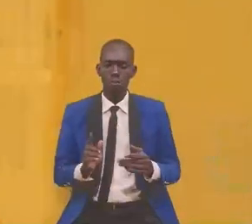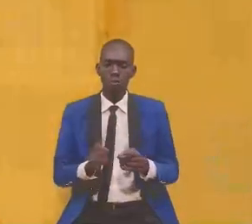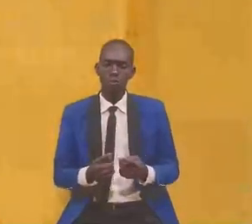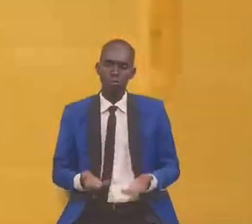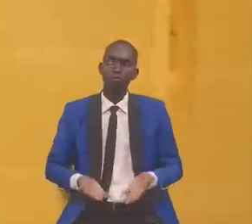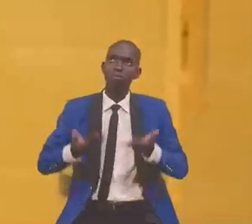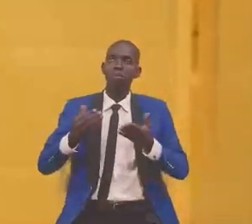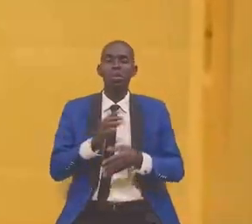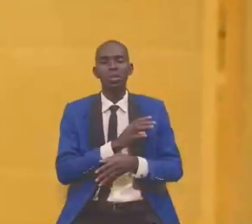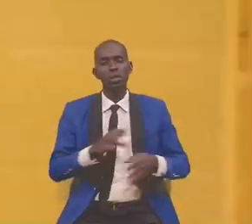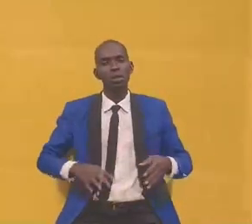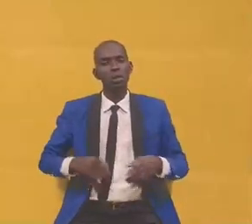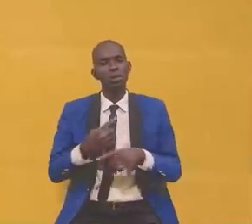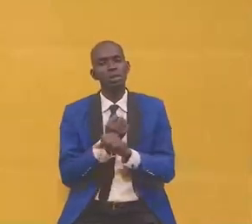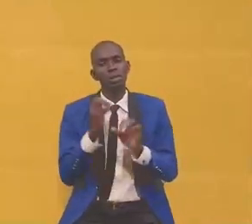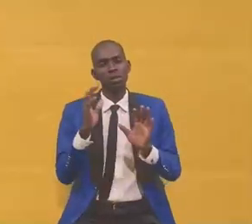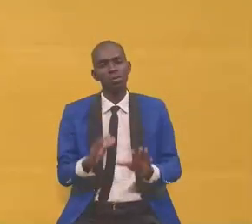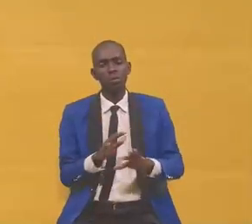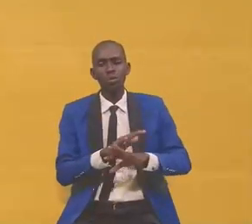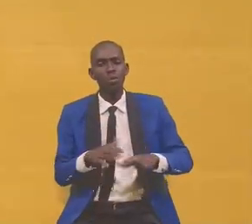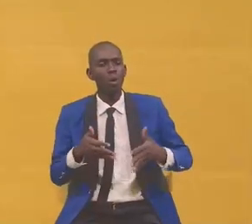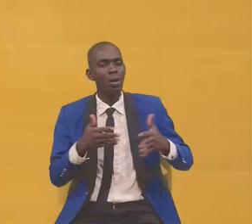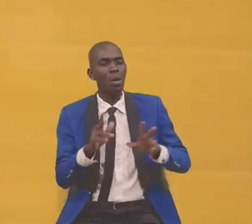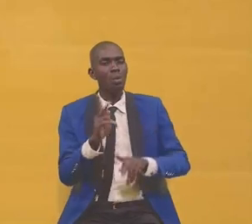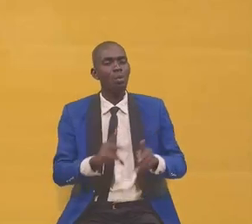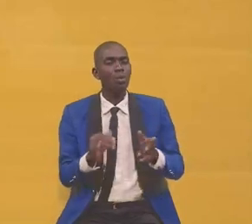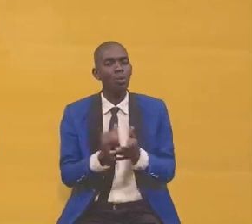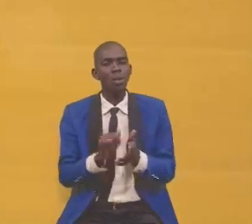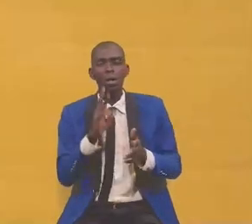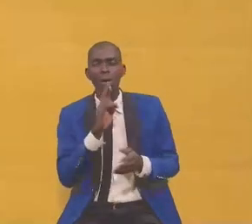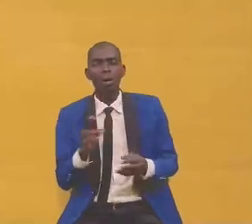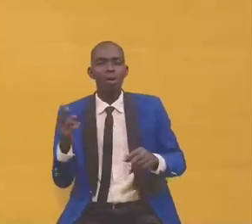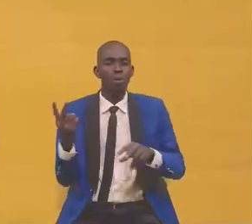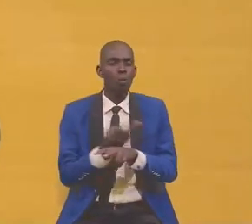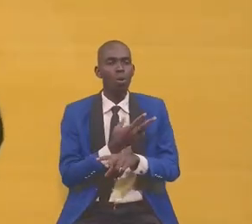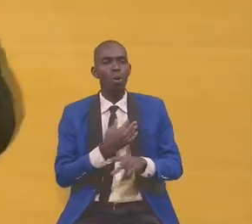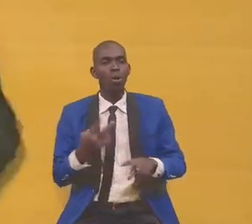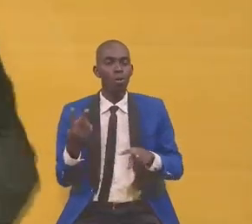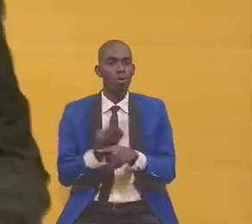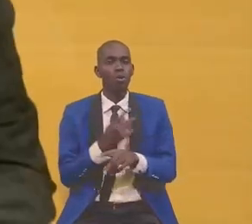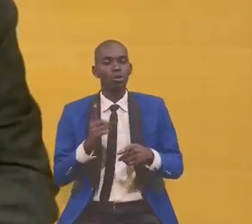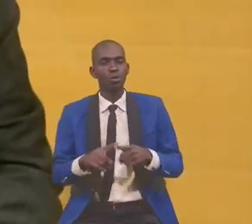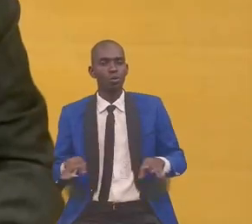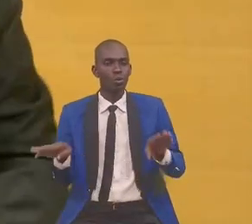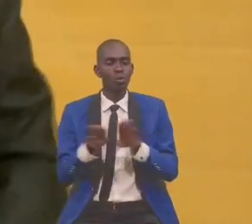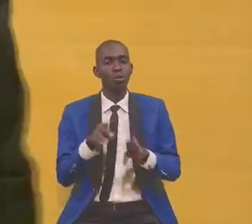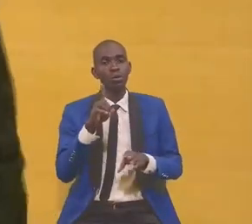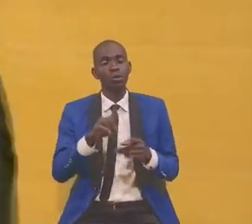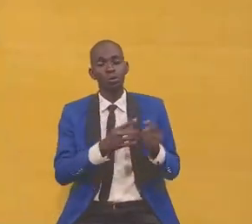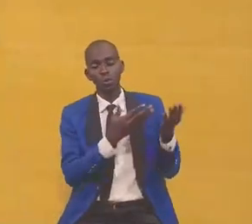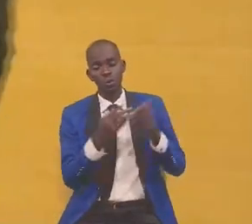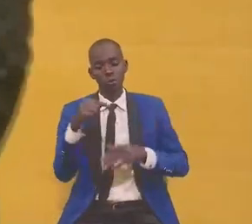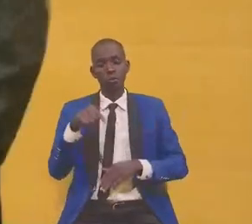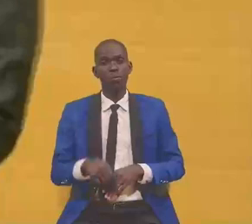gens-là qui sont en train de s'empirer dans leur mal, de te fermer la bouche, de te maintenir par terre et de t'amener à